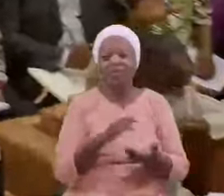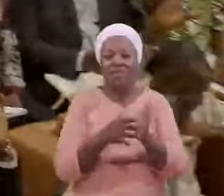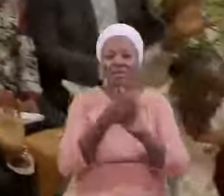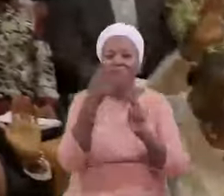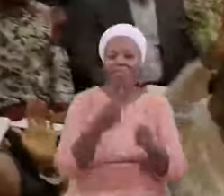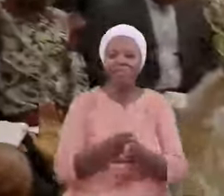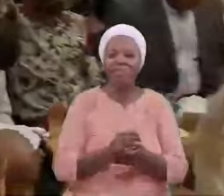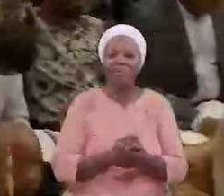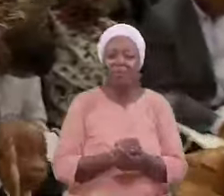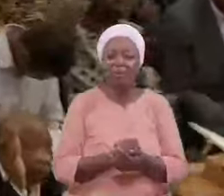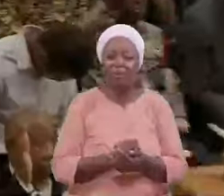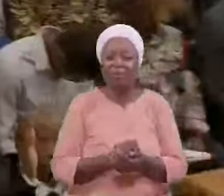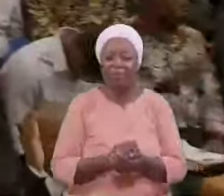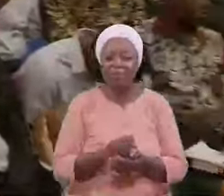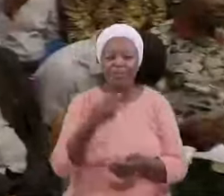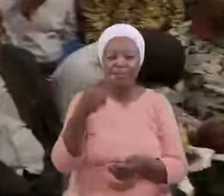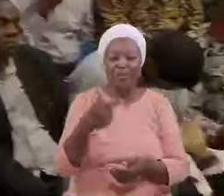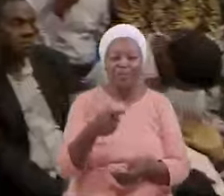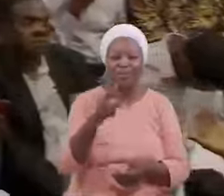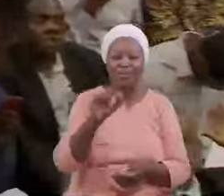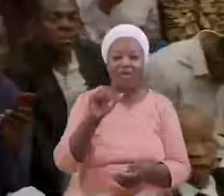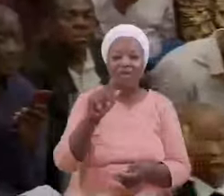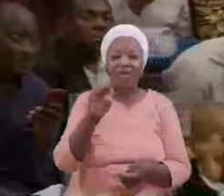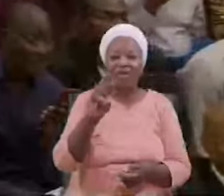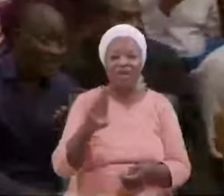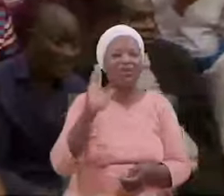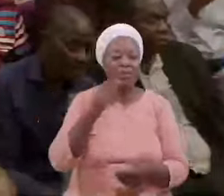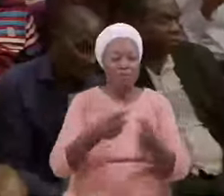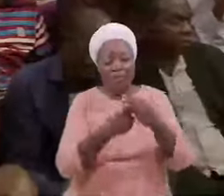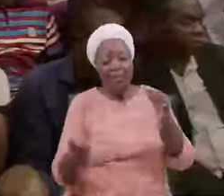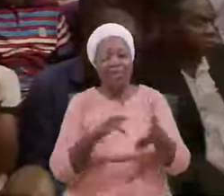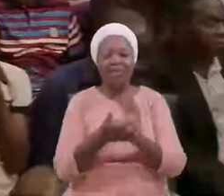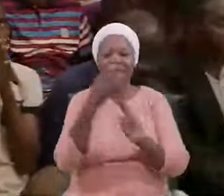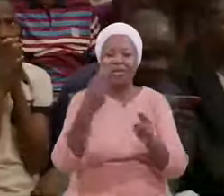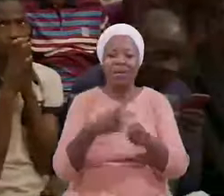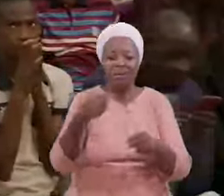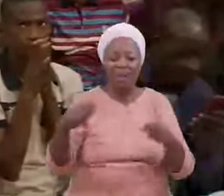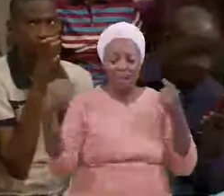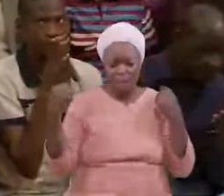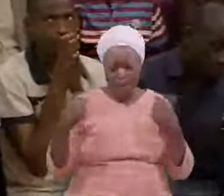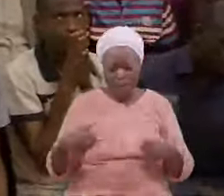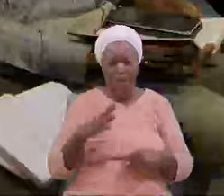Le goitre va disparaître. La douleur va disparaître.